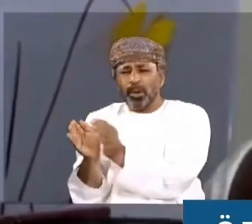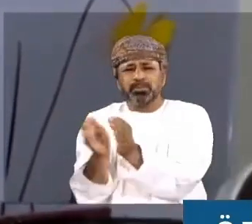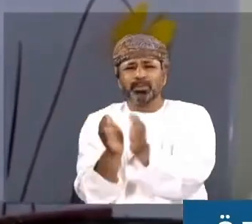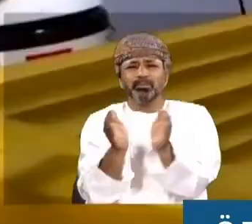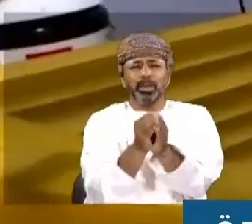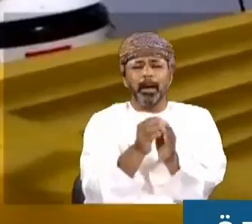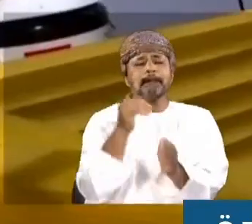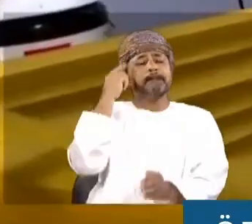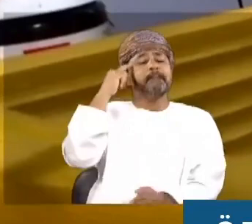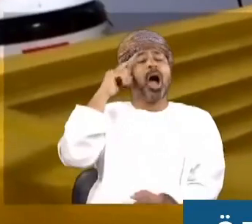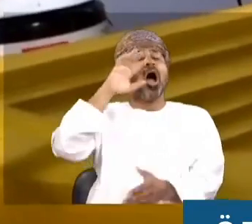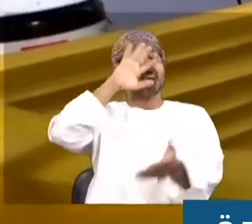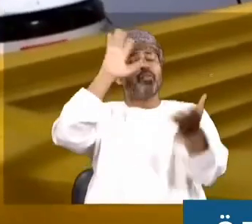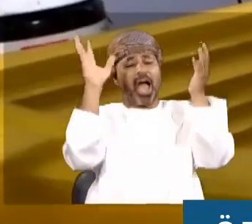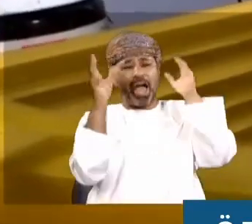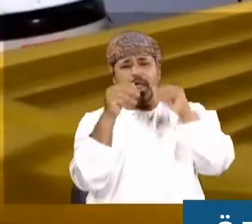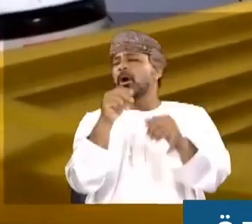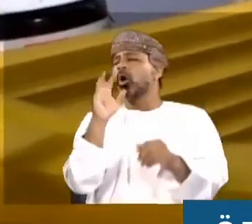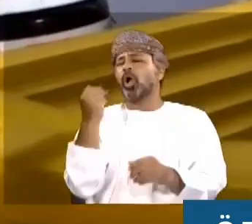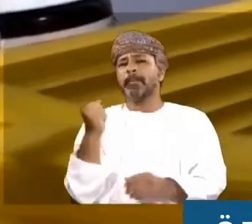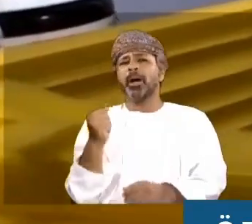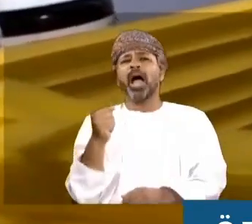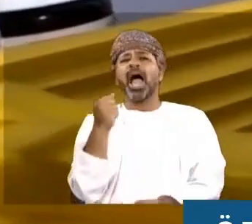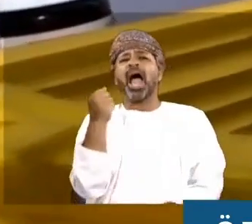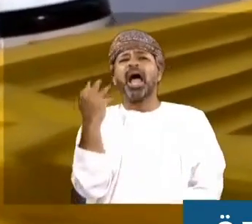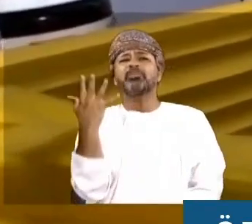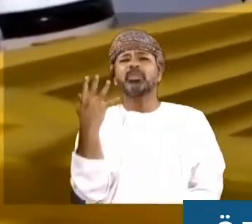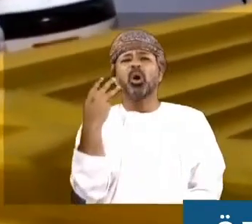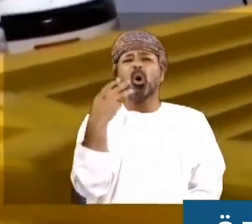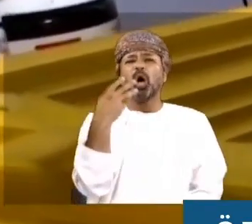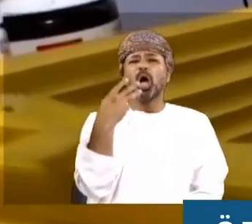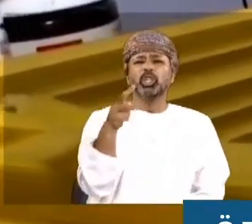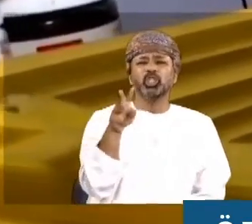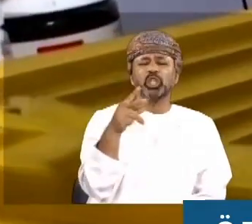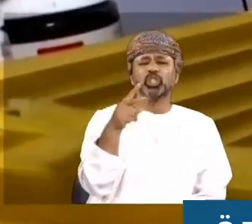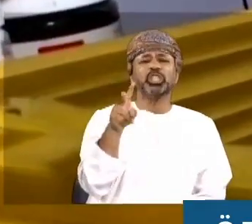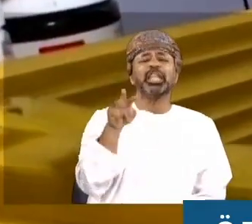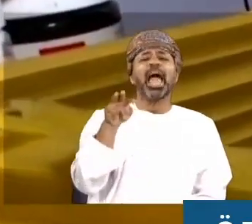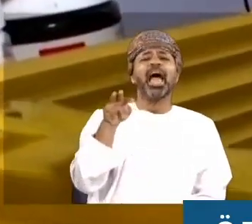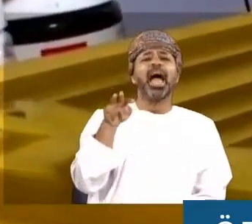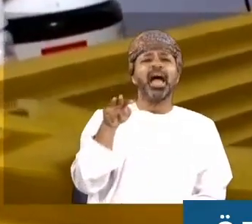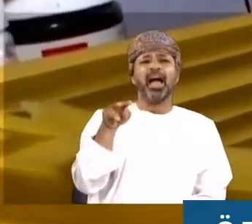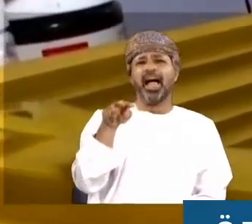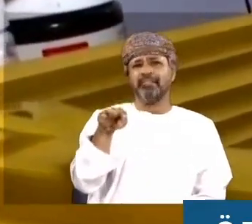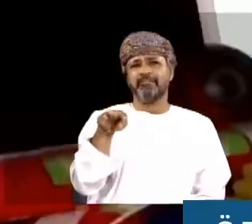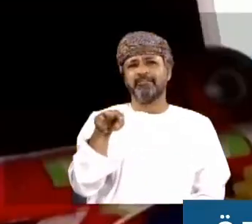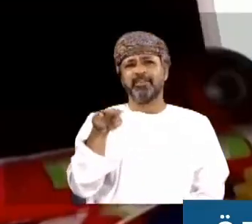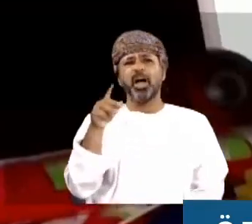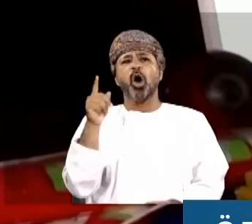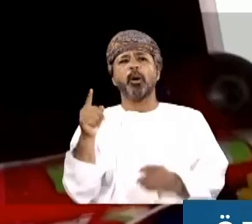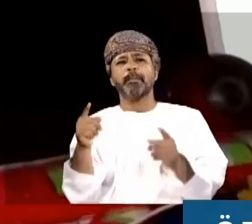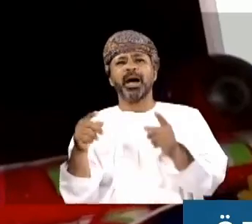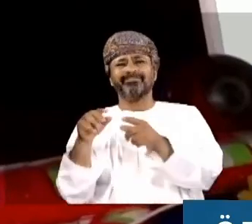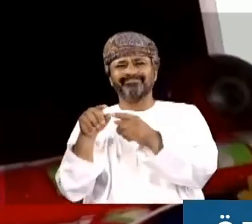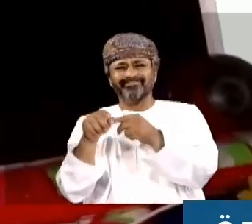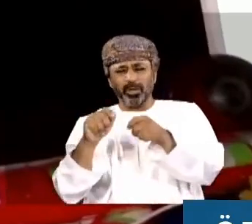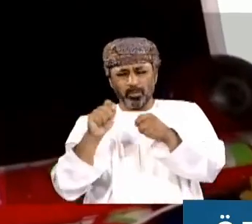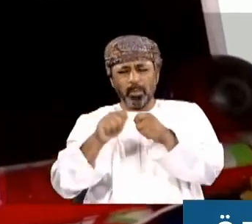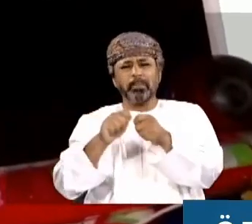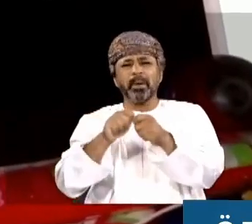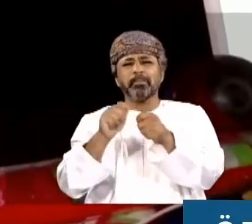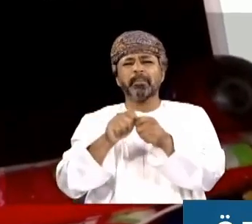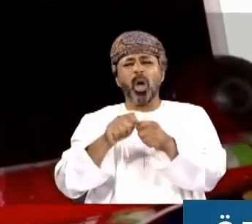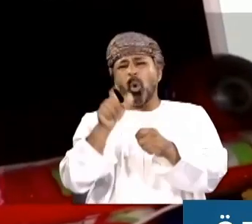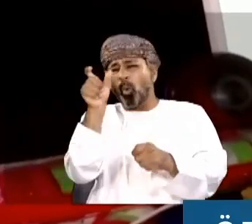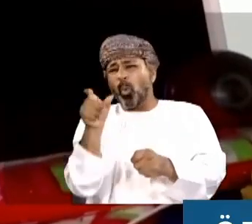لمعالم شهيرة مستخدماً ما يزيد عن 25 ألف عود سباكيتي. ويستغرق صنع العمل